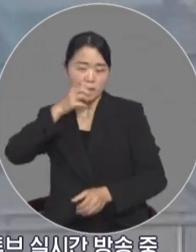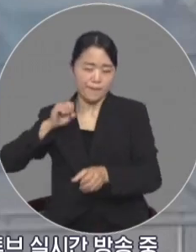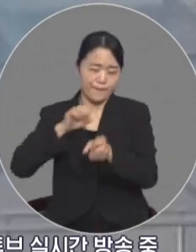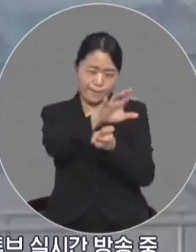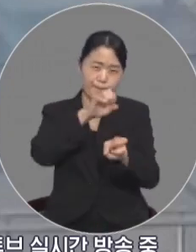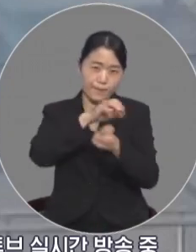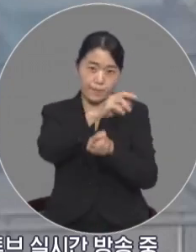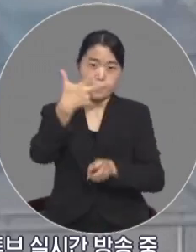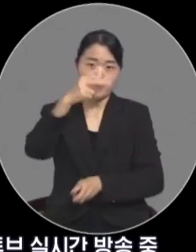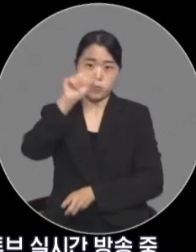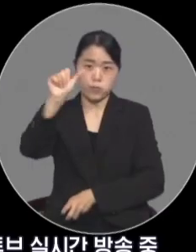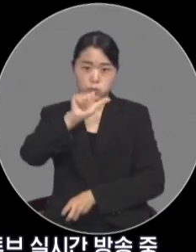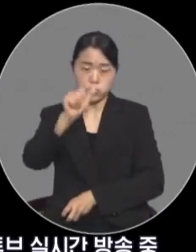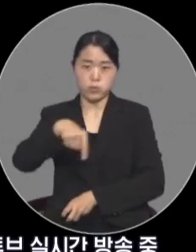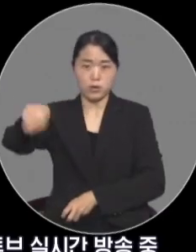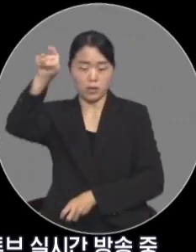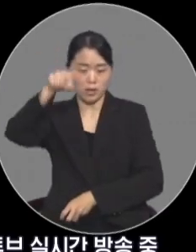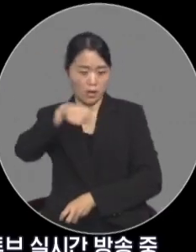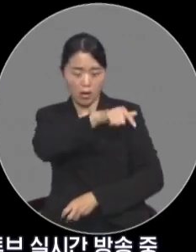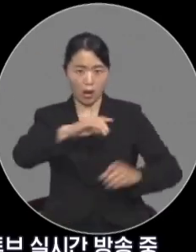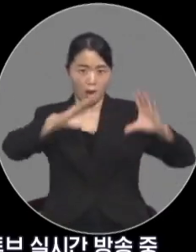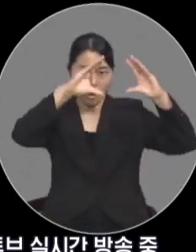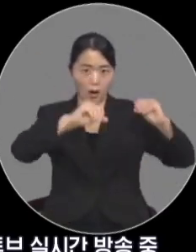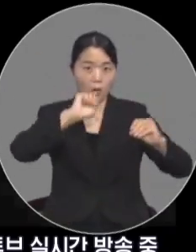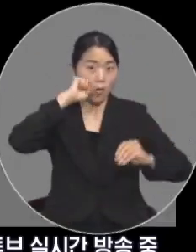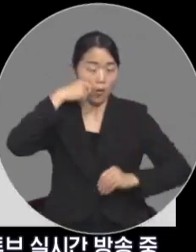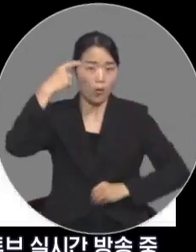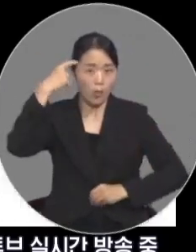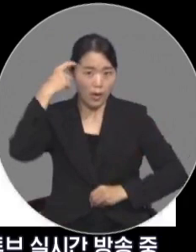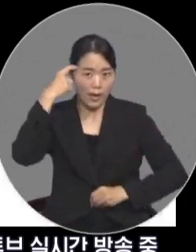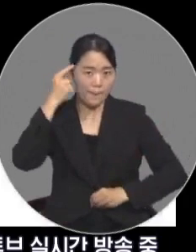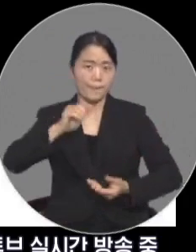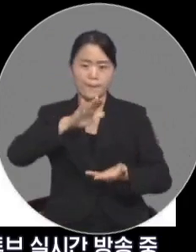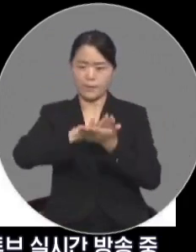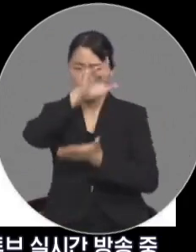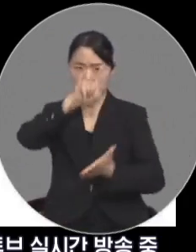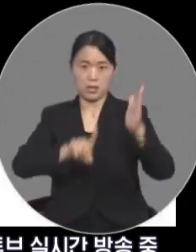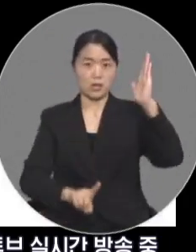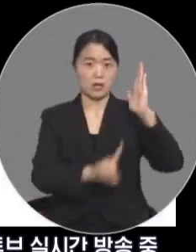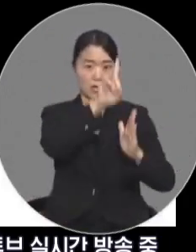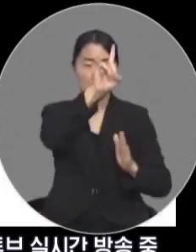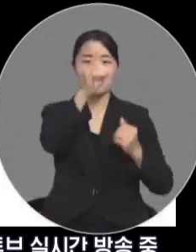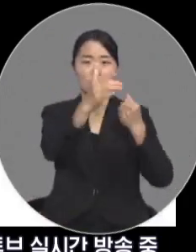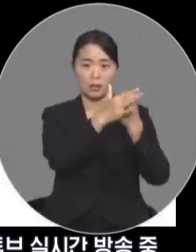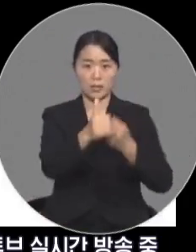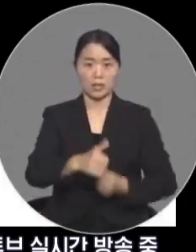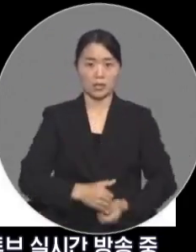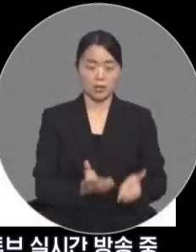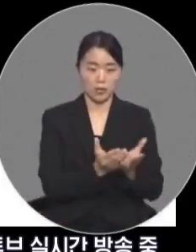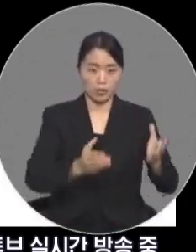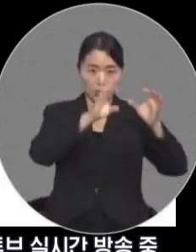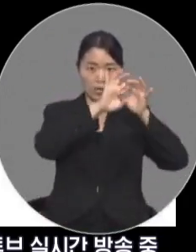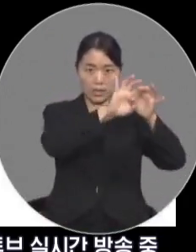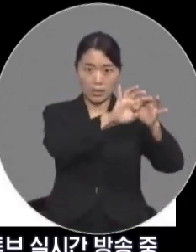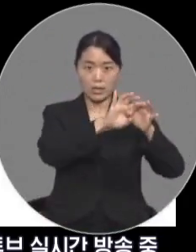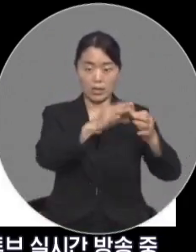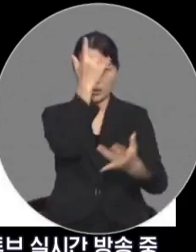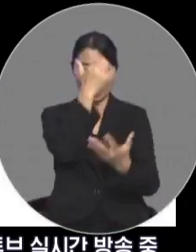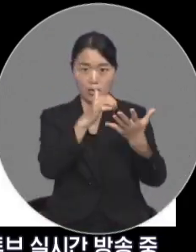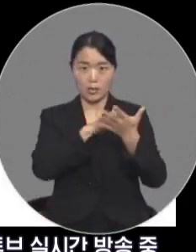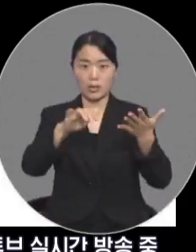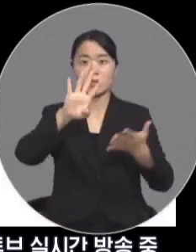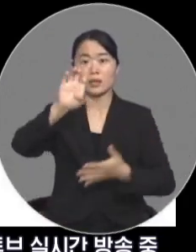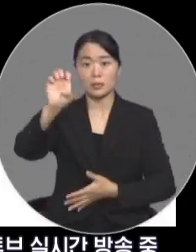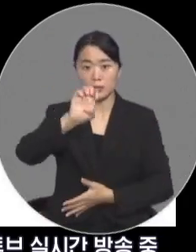꺼지지 않습니다. 배터리 열폭주 현상 탓인데 전국 ESS 화재 40여 건 중 연쇄 확대 방지 기록을